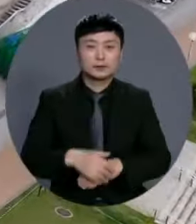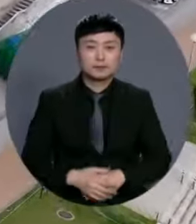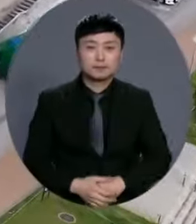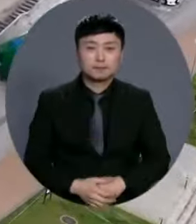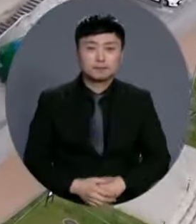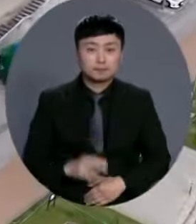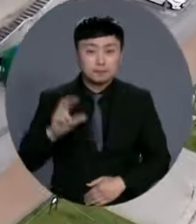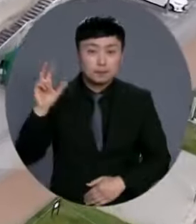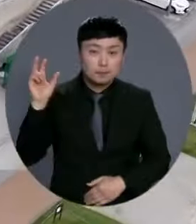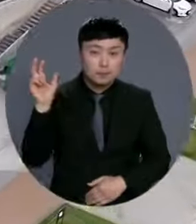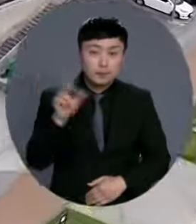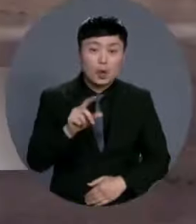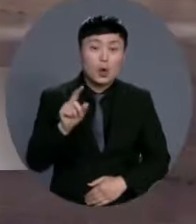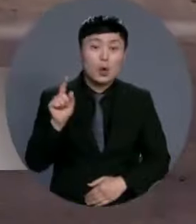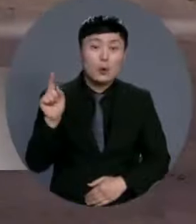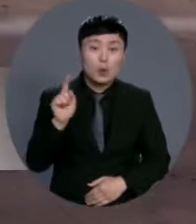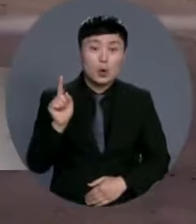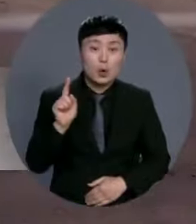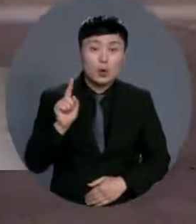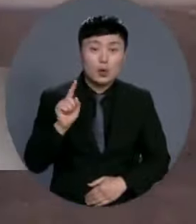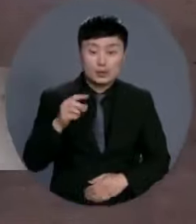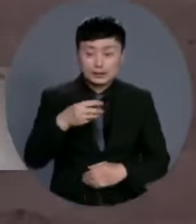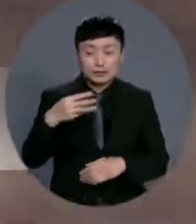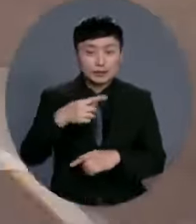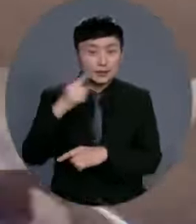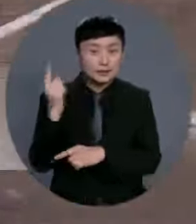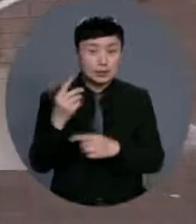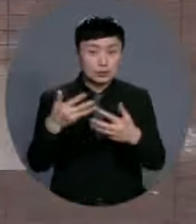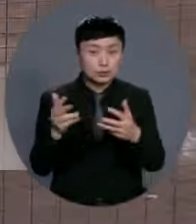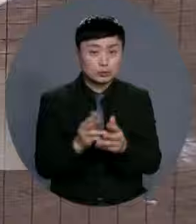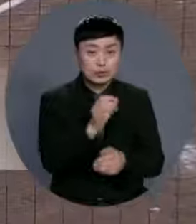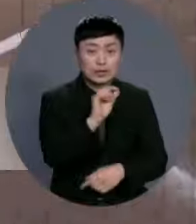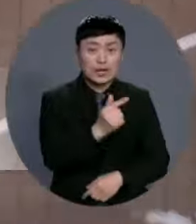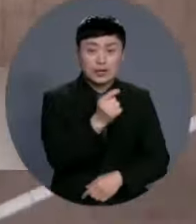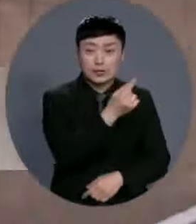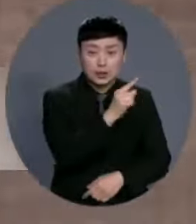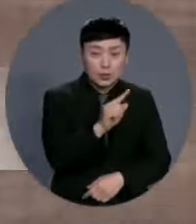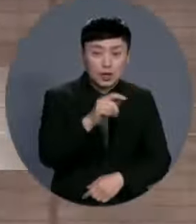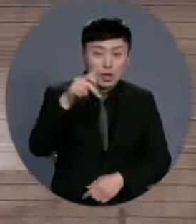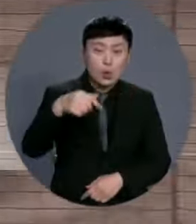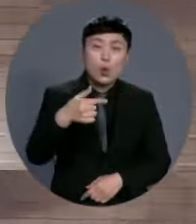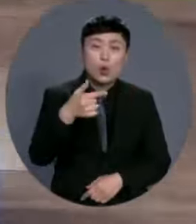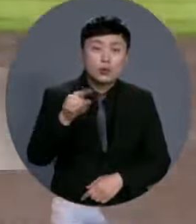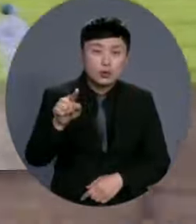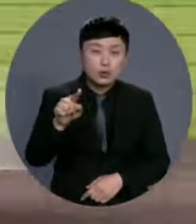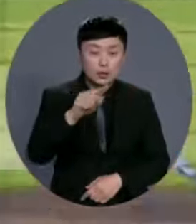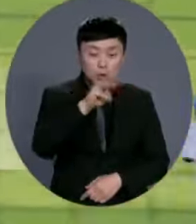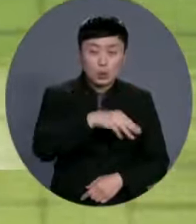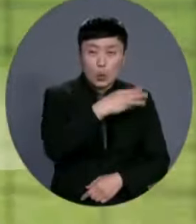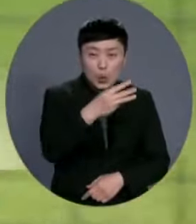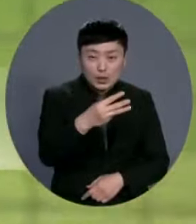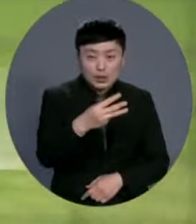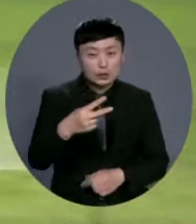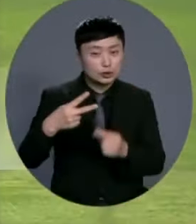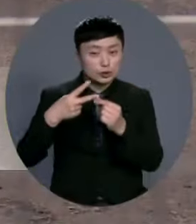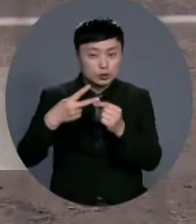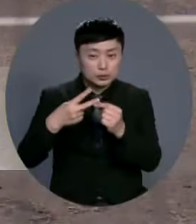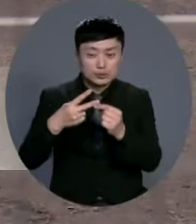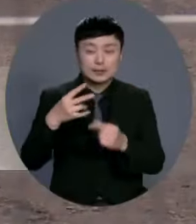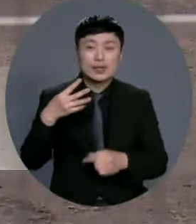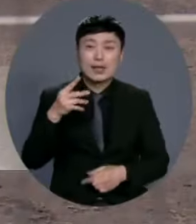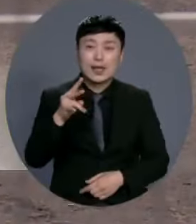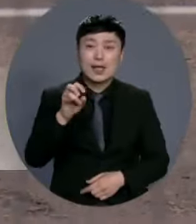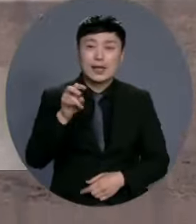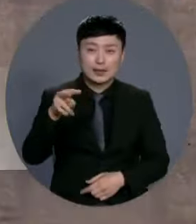선발 라인업부터 거의 시즌과 다름없었던 삼성은 한화전에 1선발 후보 코너, 이어진 롯데전은 2선발이 유력한